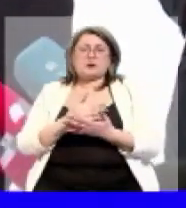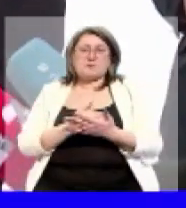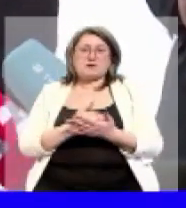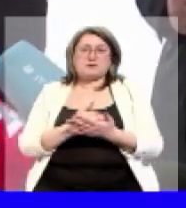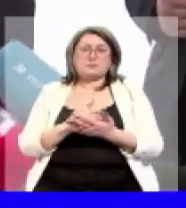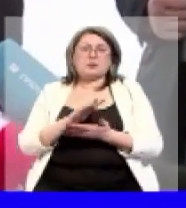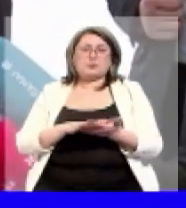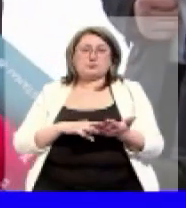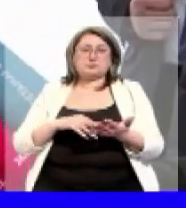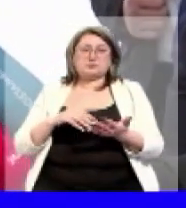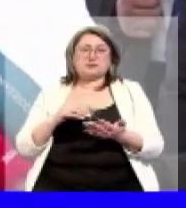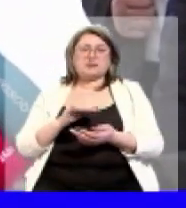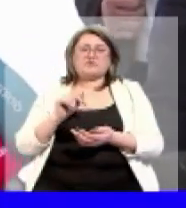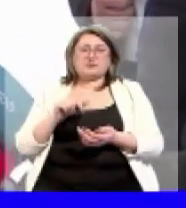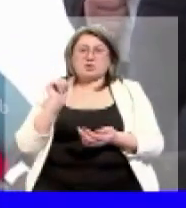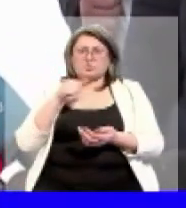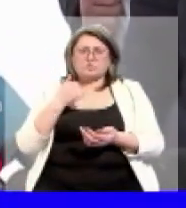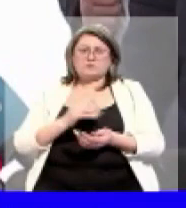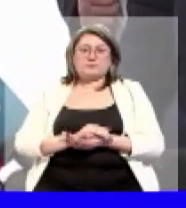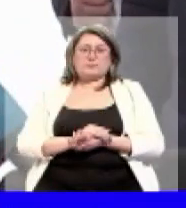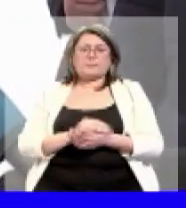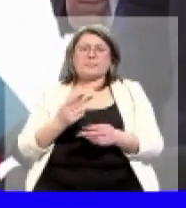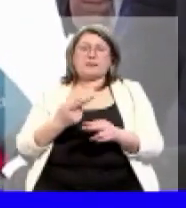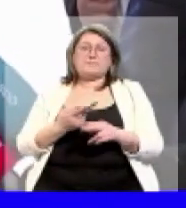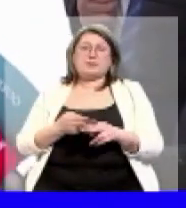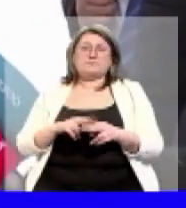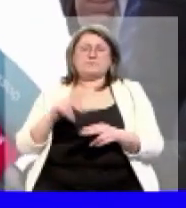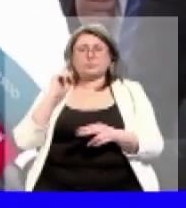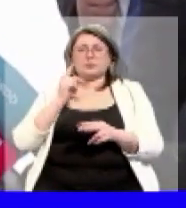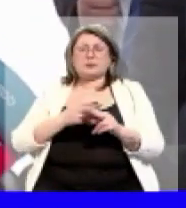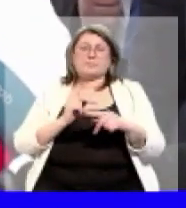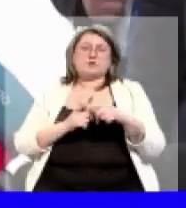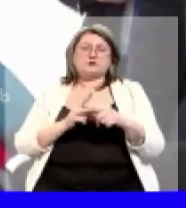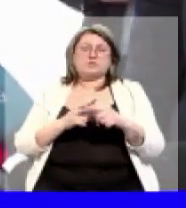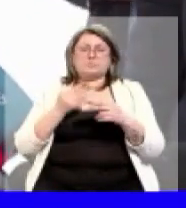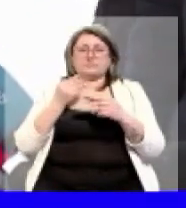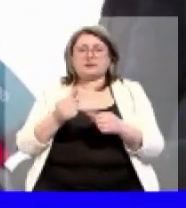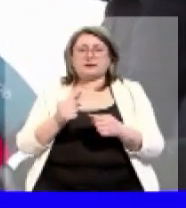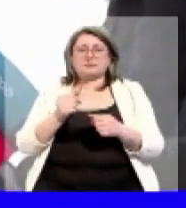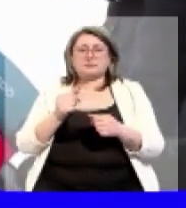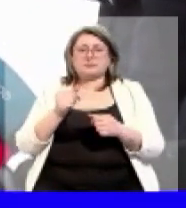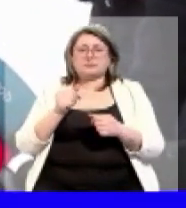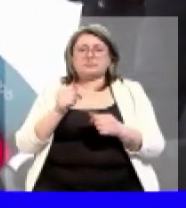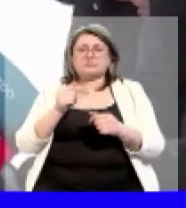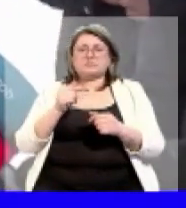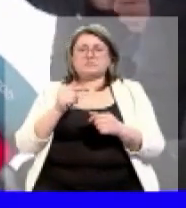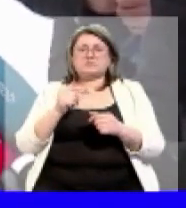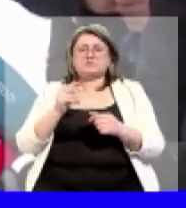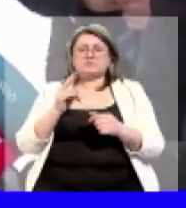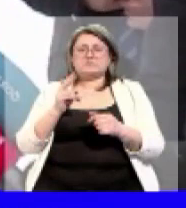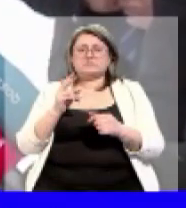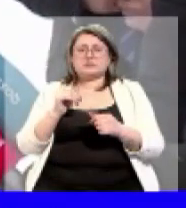болады. Ары қарай жыл сайын осы бағдарламаны біз кеңейтетін боламыз. Көріп отырғанымыздай,